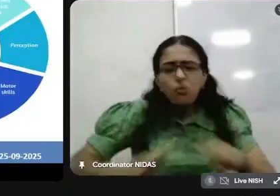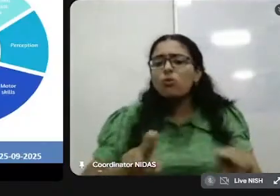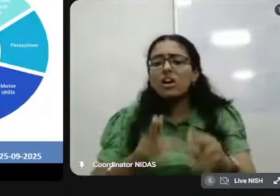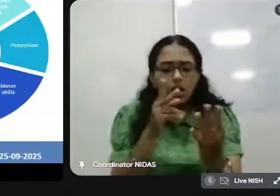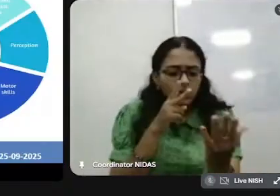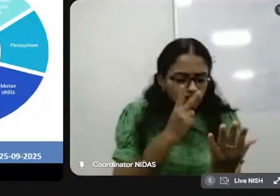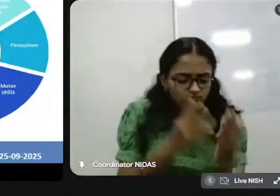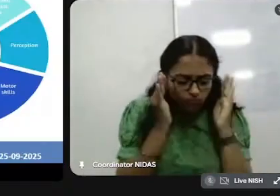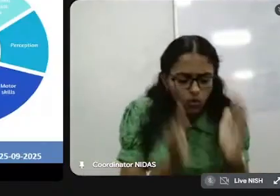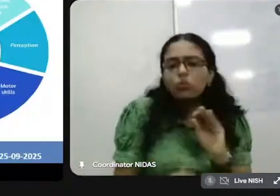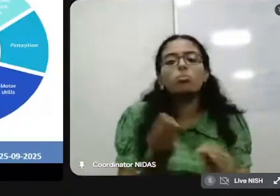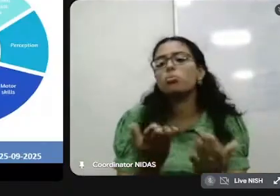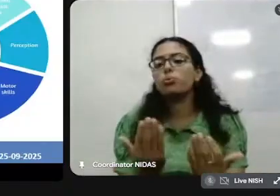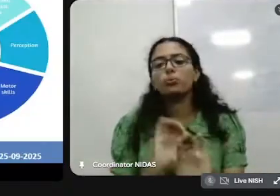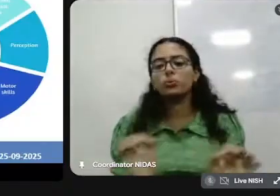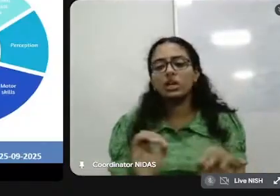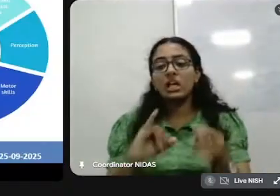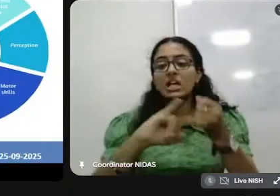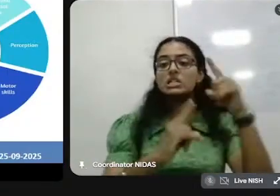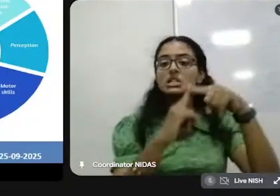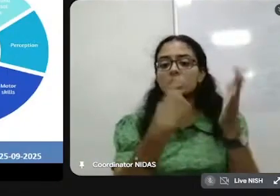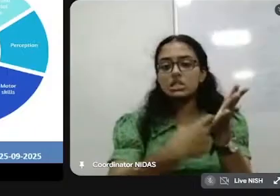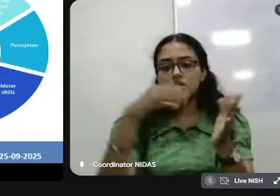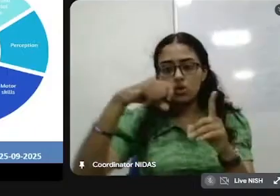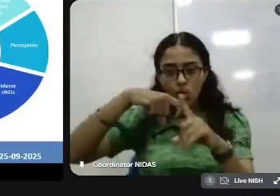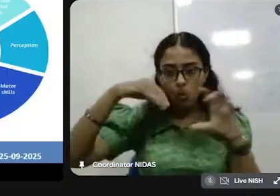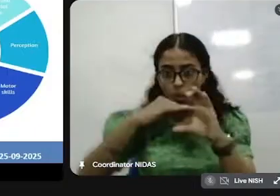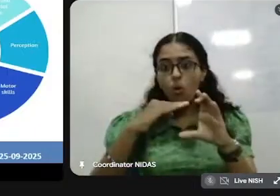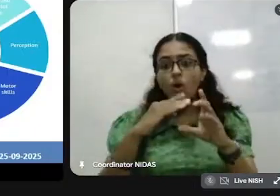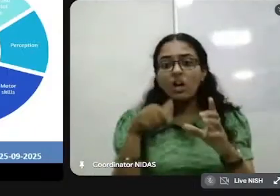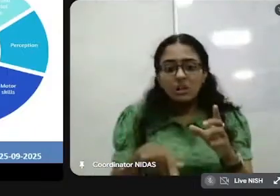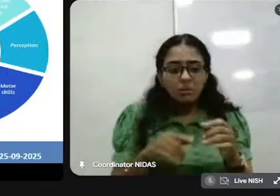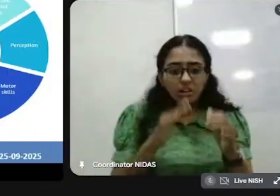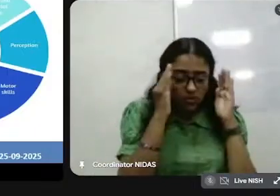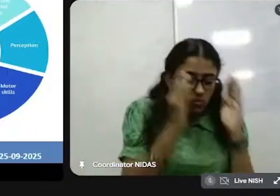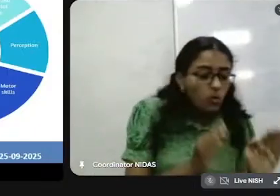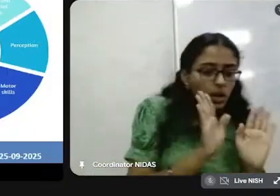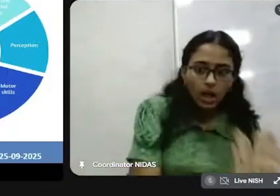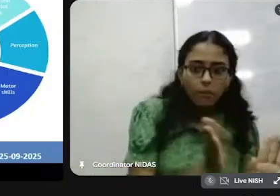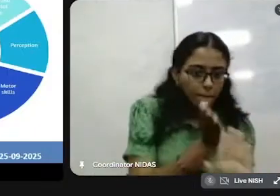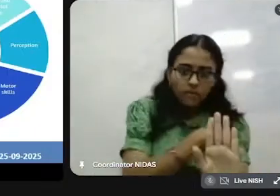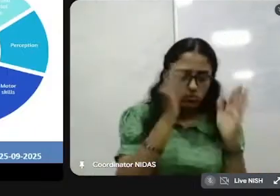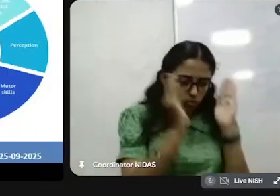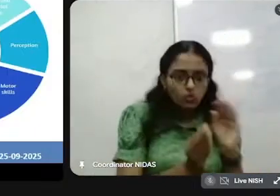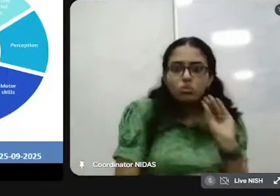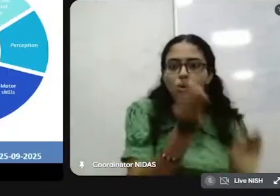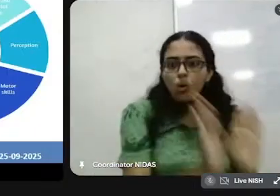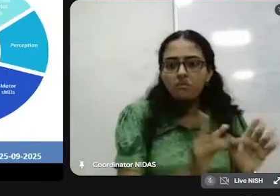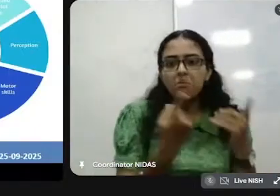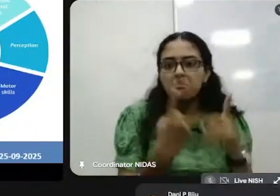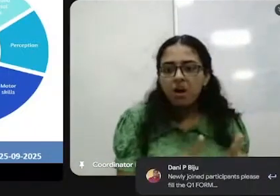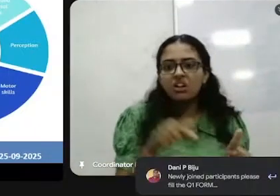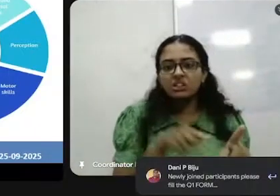പറ്റും. പക്ഷെ സ്ട്രോക്ക് ഒക്കെ വന്നു കഴിയുമ്പോൾ അത്രയും നേരം ശ്രദ്ധയോടിരുന്ന് ആ കാര്യങ്ങൾ ചെയ്യാനോ, അല്ലെ